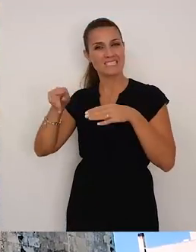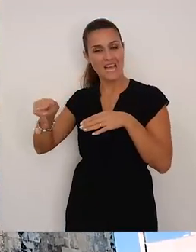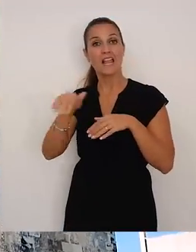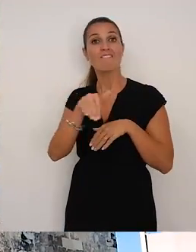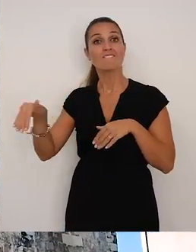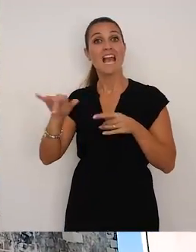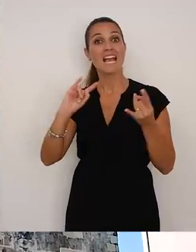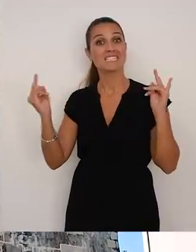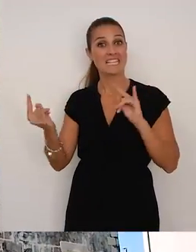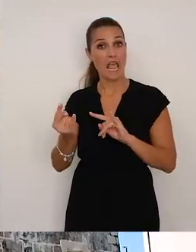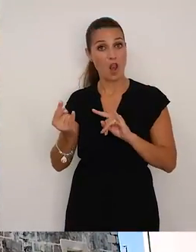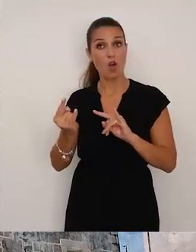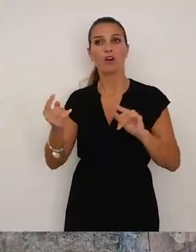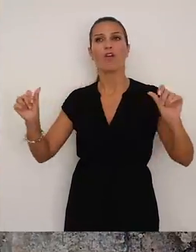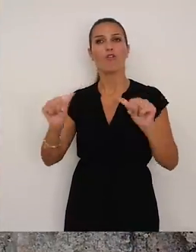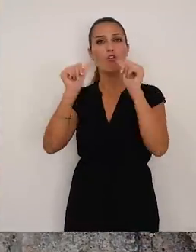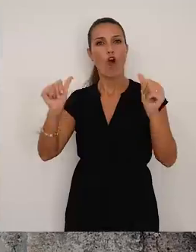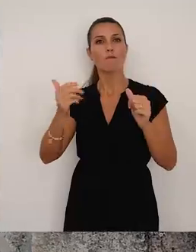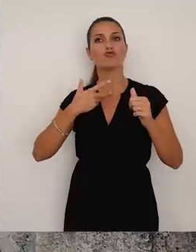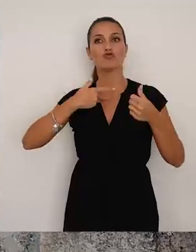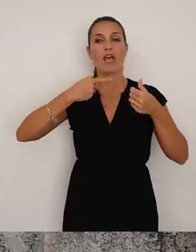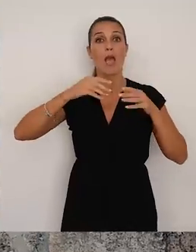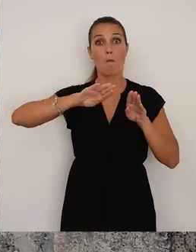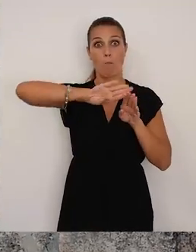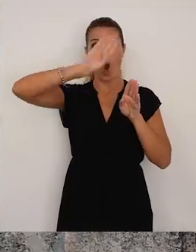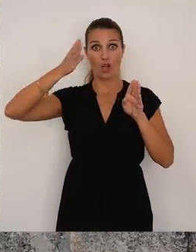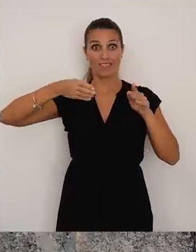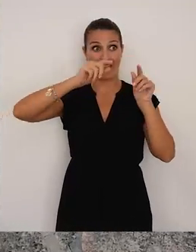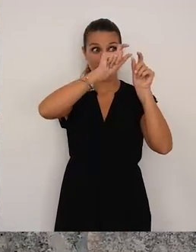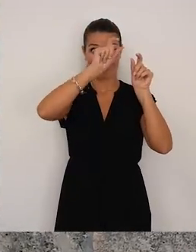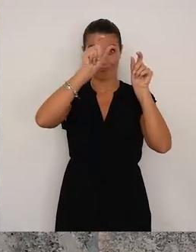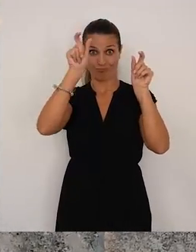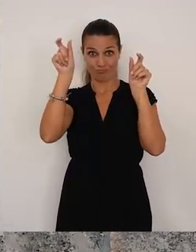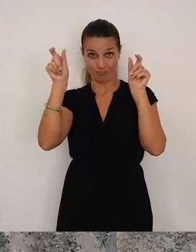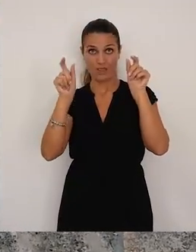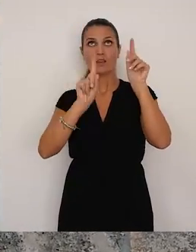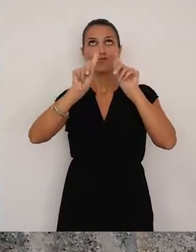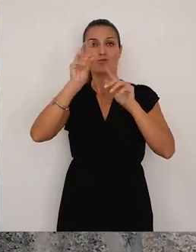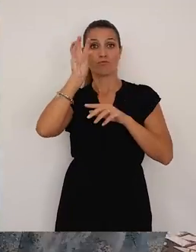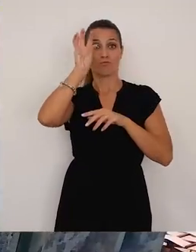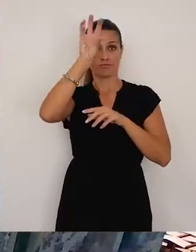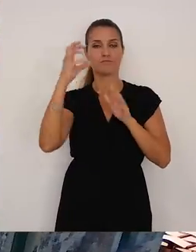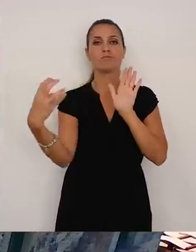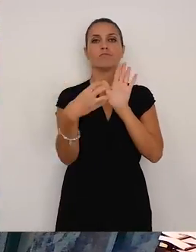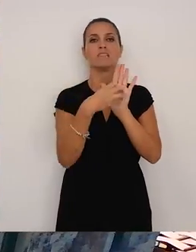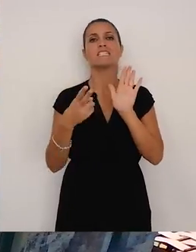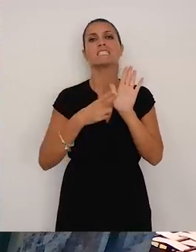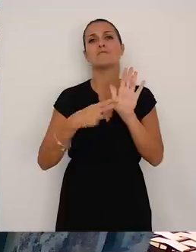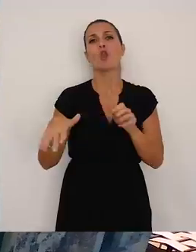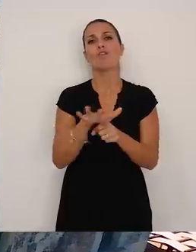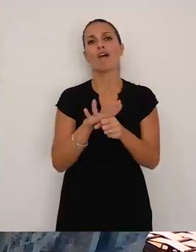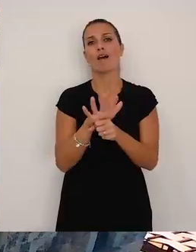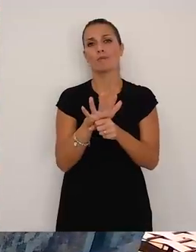Dalle forme austere e lineari spicca il portale bugnato, dove campeggia in cima la storica arma araldica del casato.